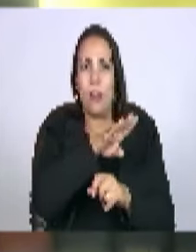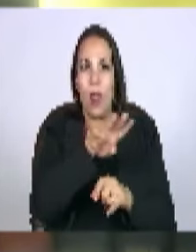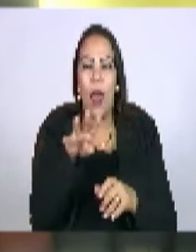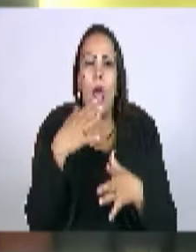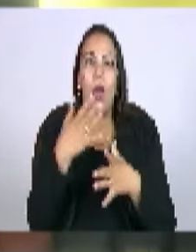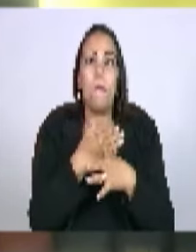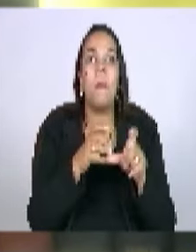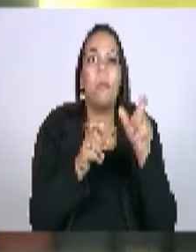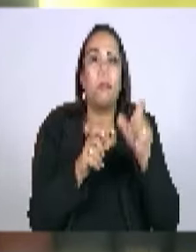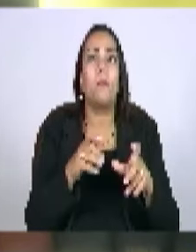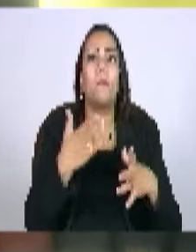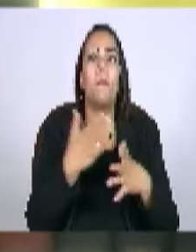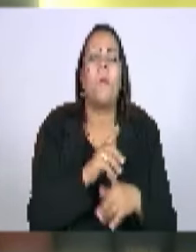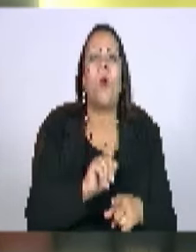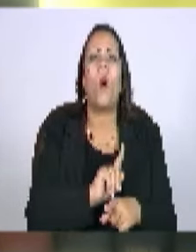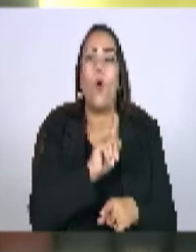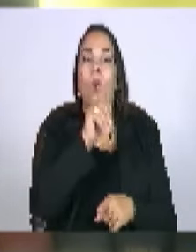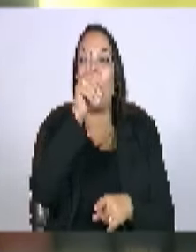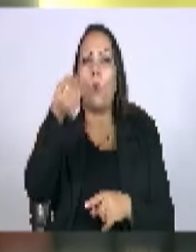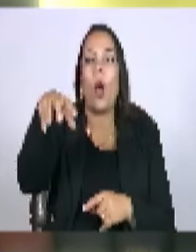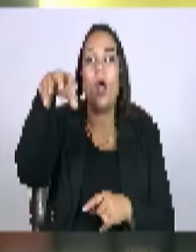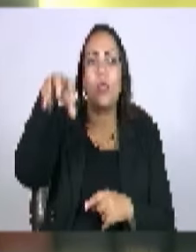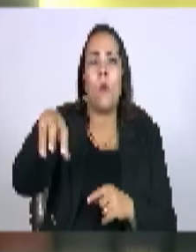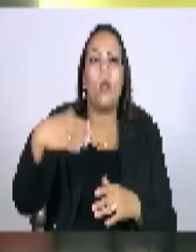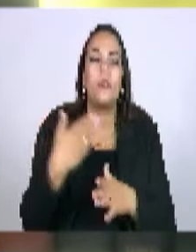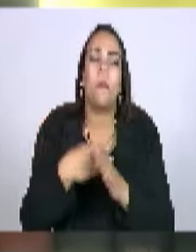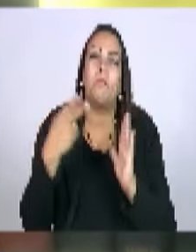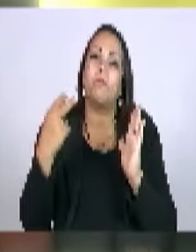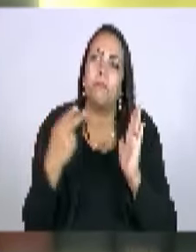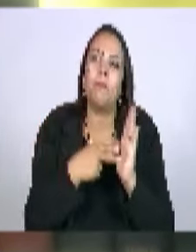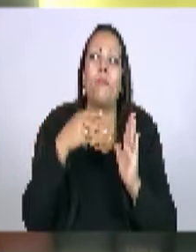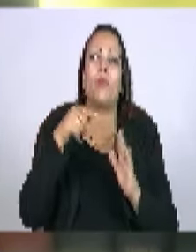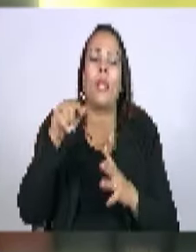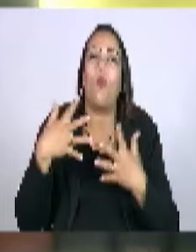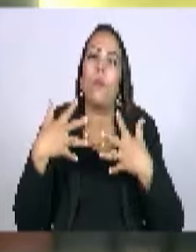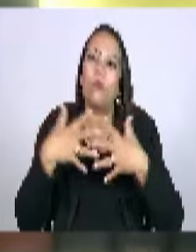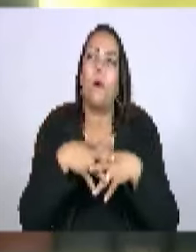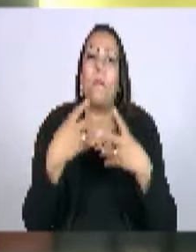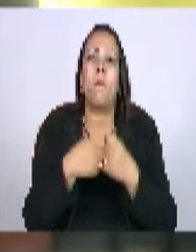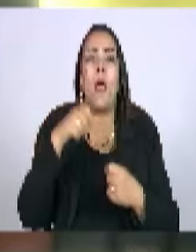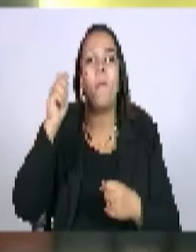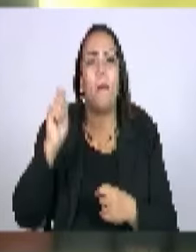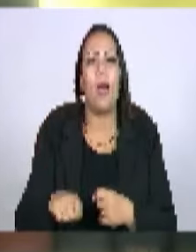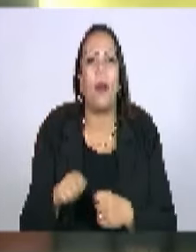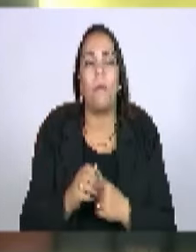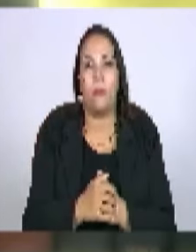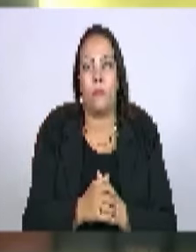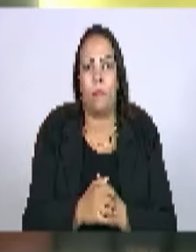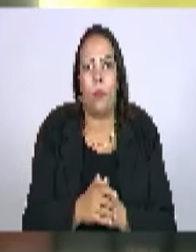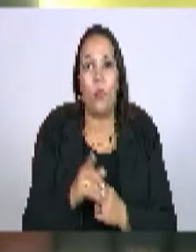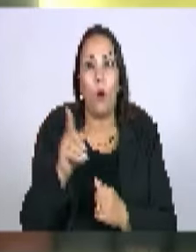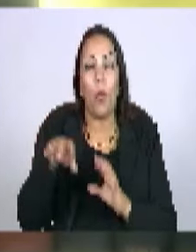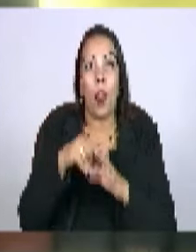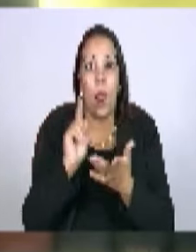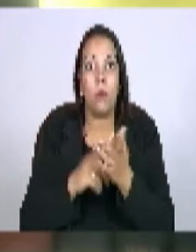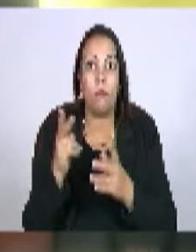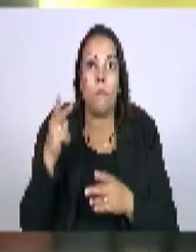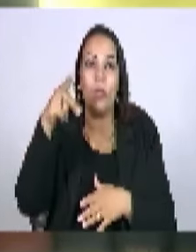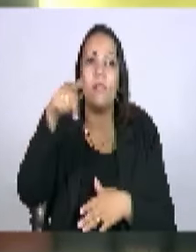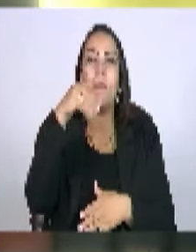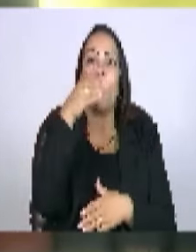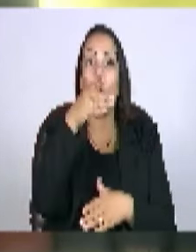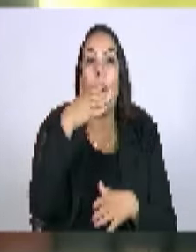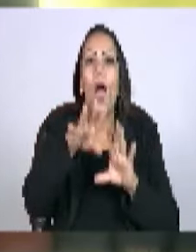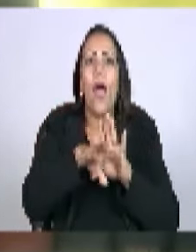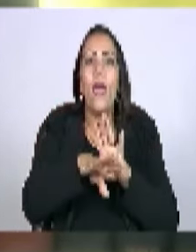الى دوله صادقت على هذه الاتفاقيه او انضمت الى المحكمه الجنائيه الدوليه لانها ستنفذ